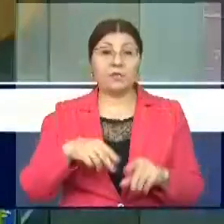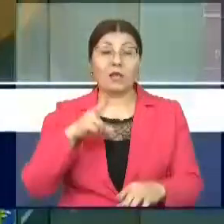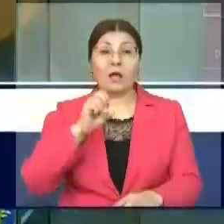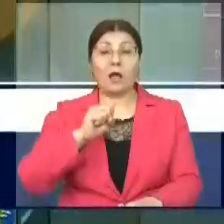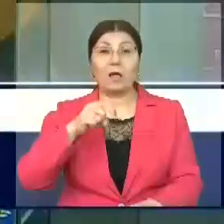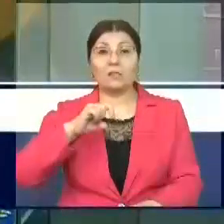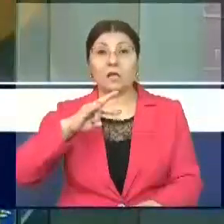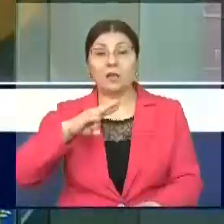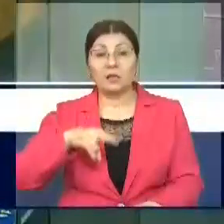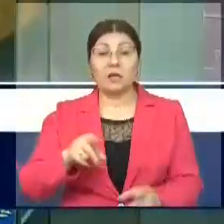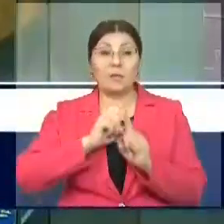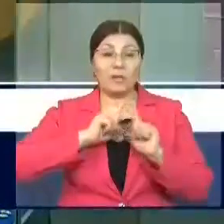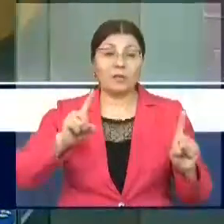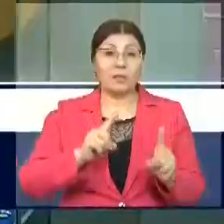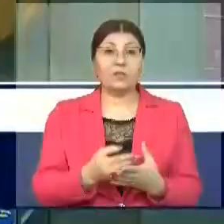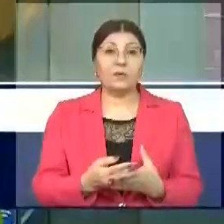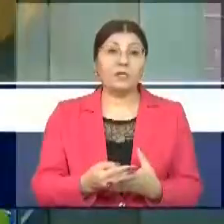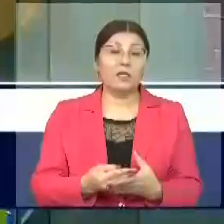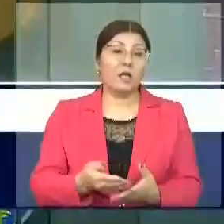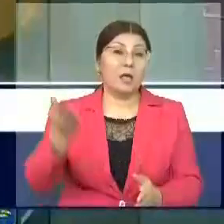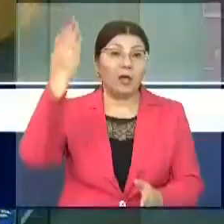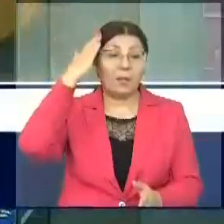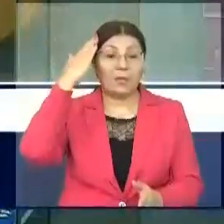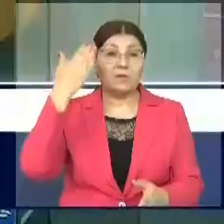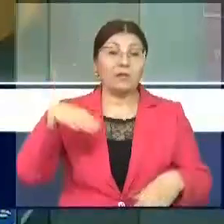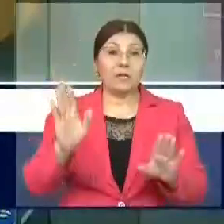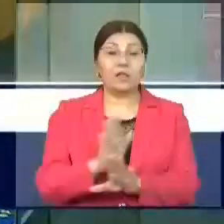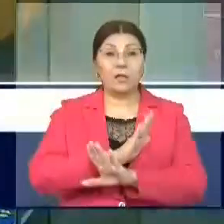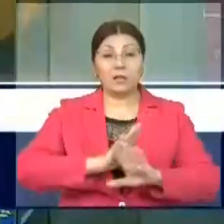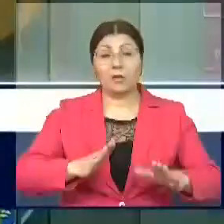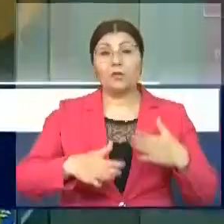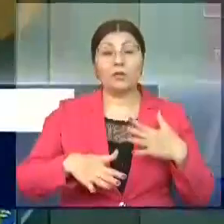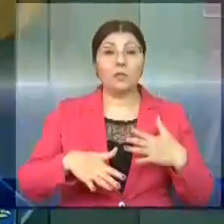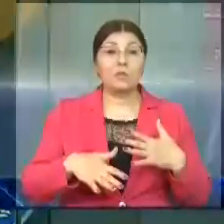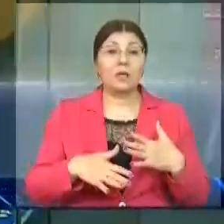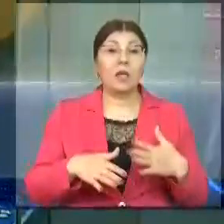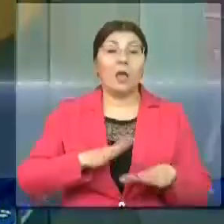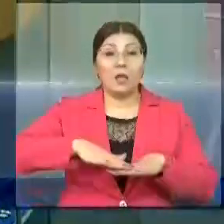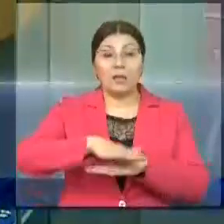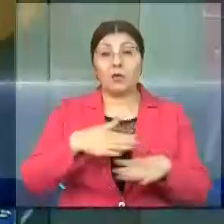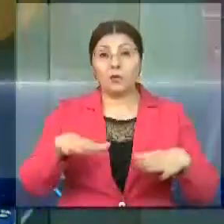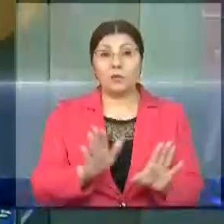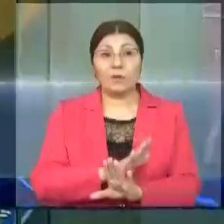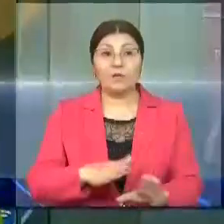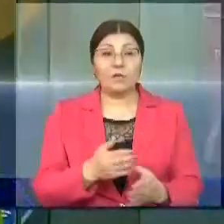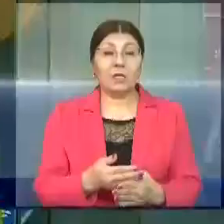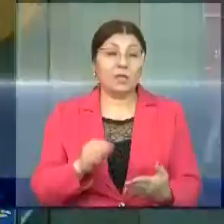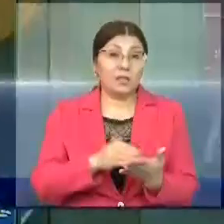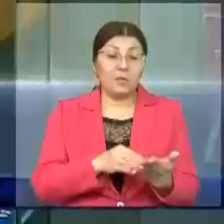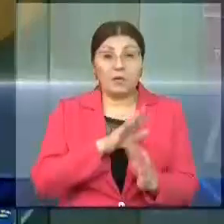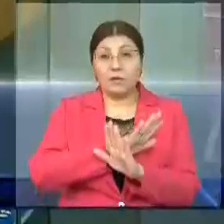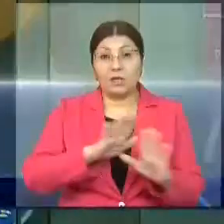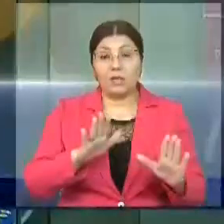своей насыщенностью, оригинальностью, индивидуальностью, народными мотивами. Одна не повторяет другую